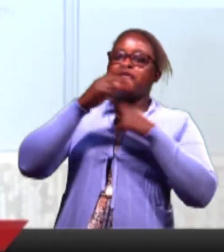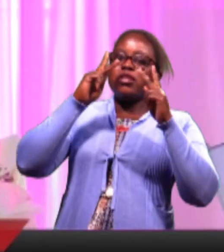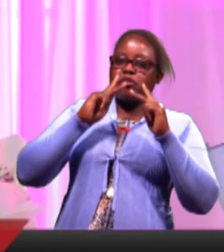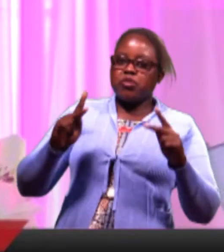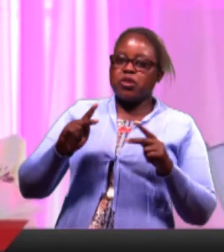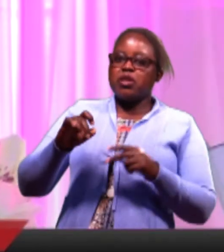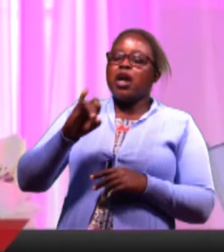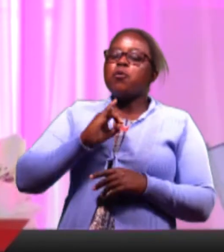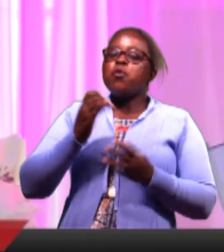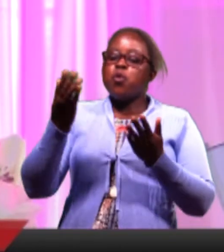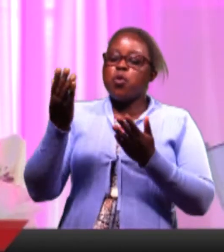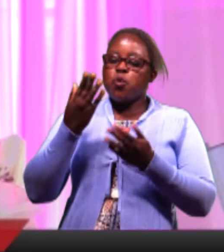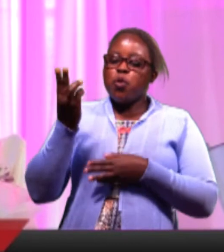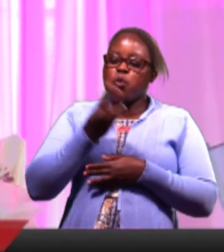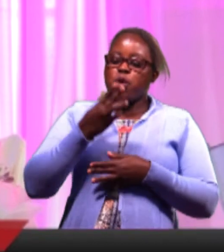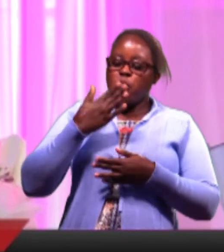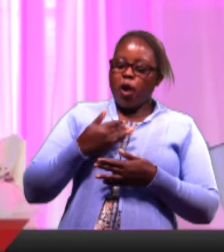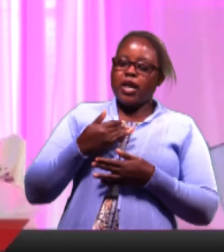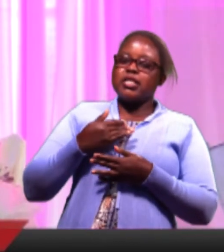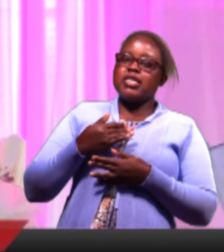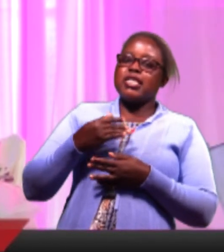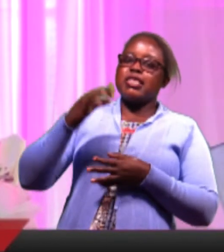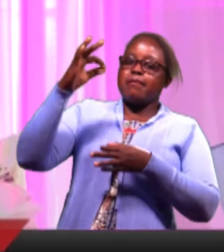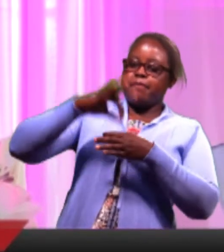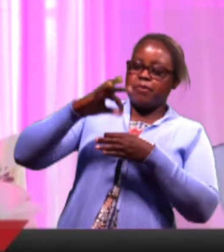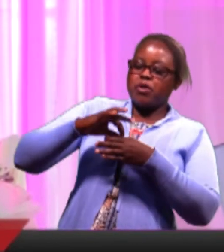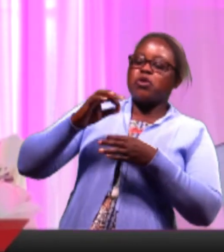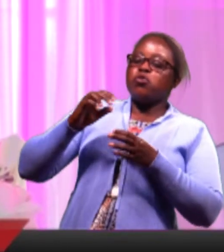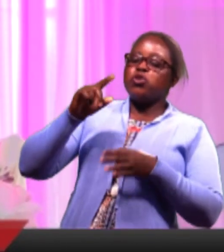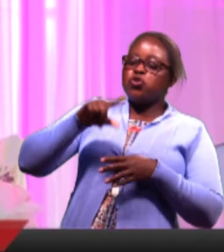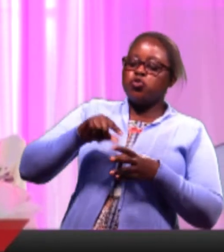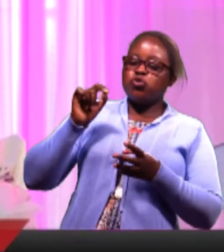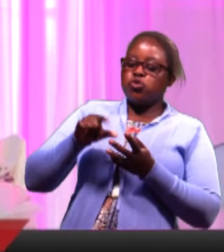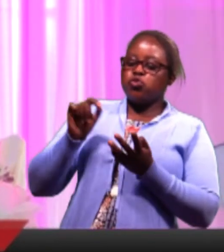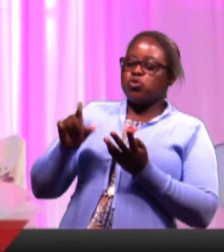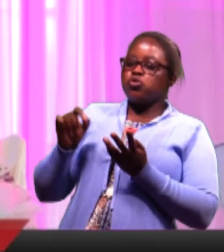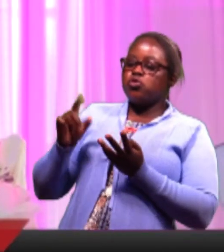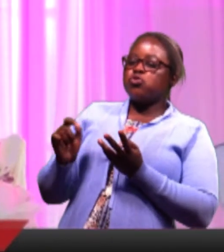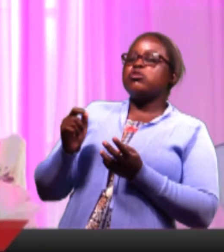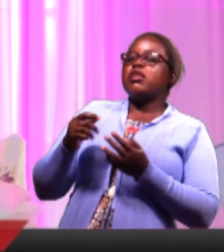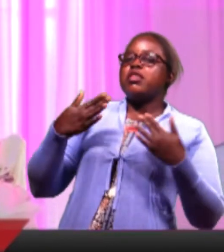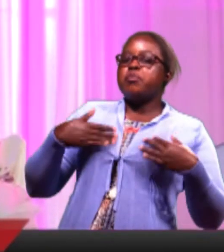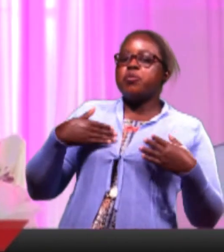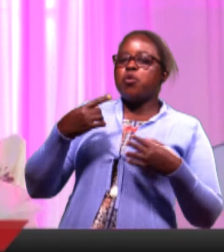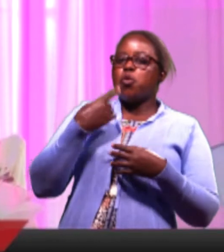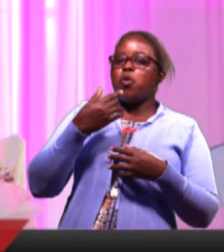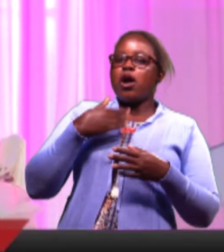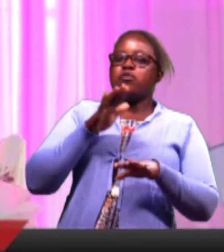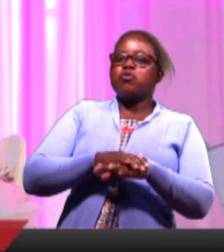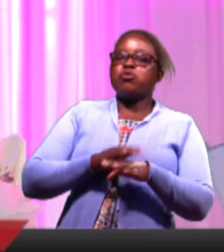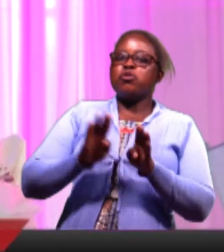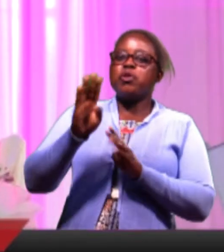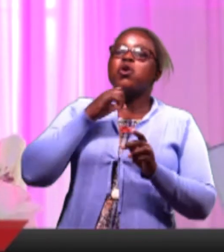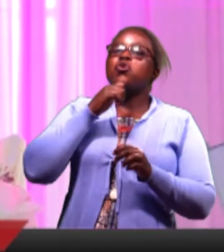amani. Tunataka hata katika uchaguzi tuchague watu wenye maadili. Yeah? Na watu